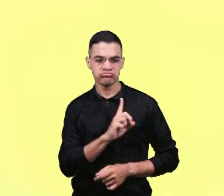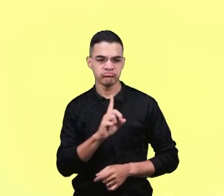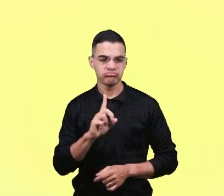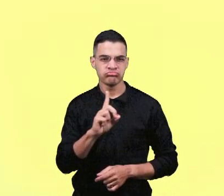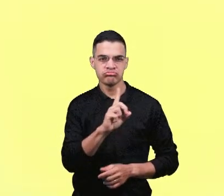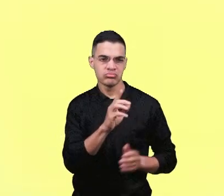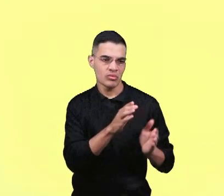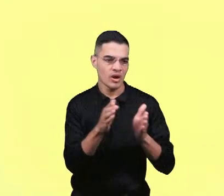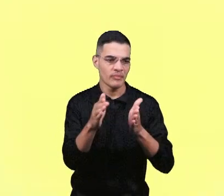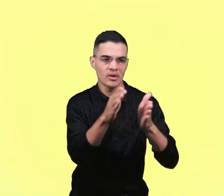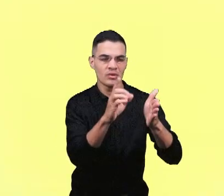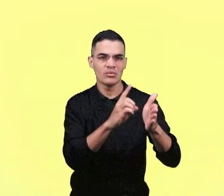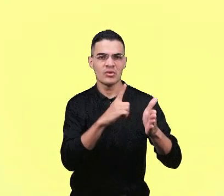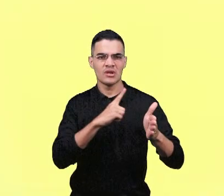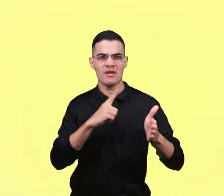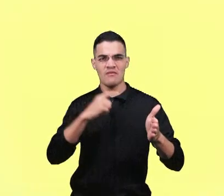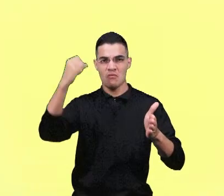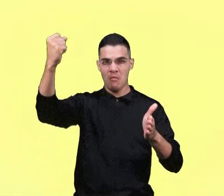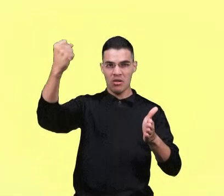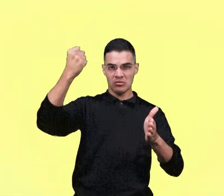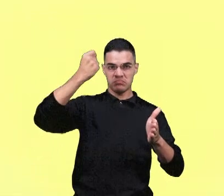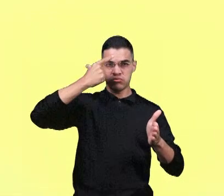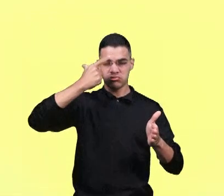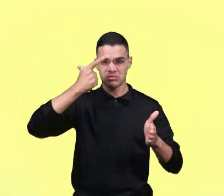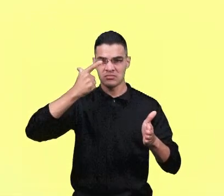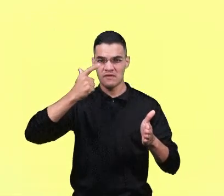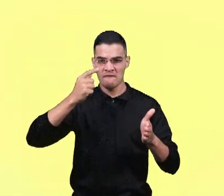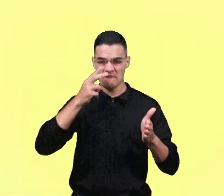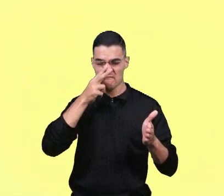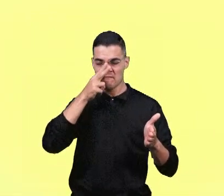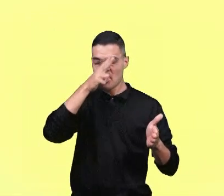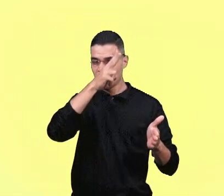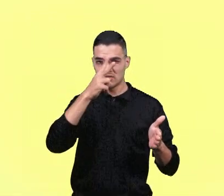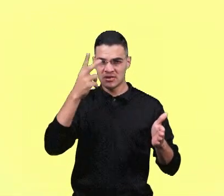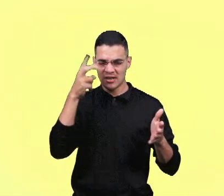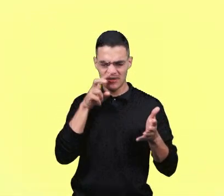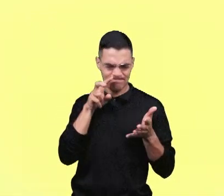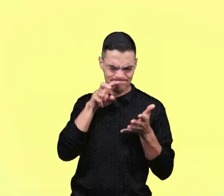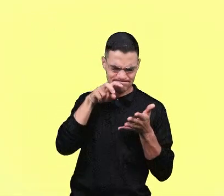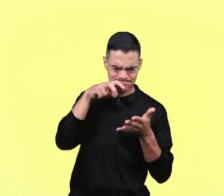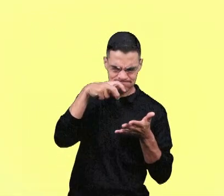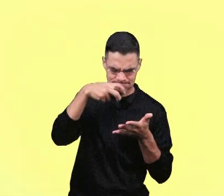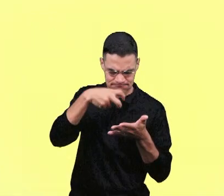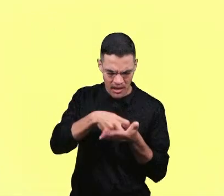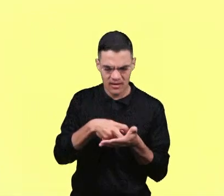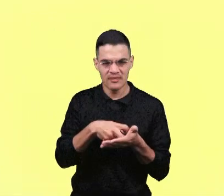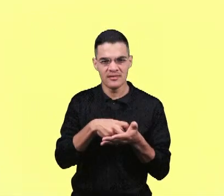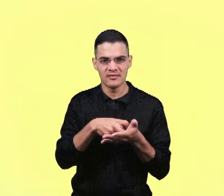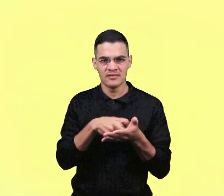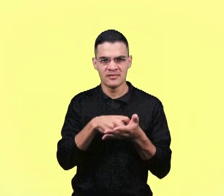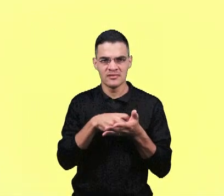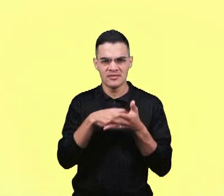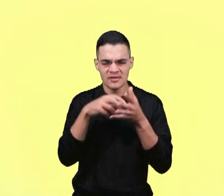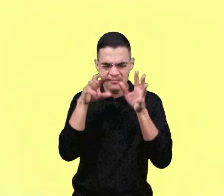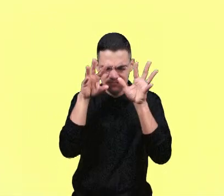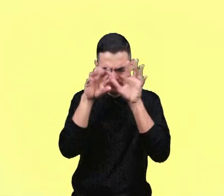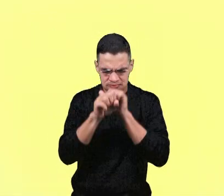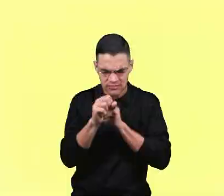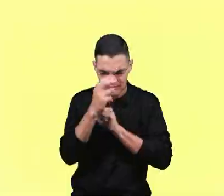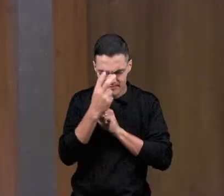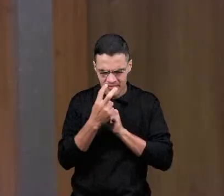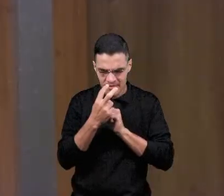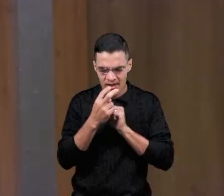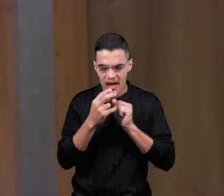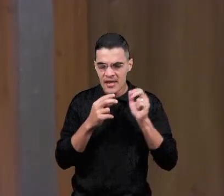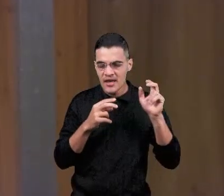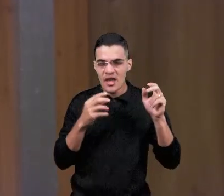une lumière forte a brillé sur lui. Cette forte lumière a répondu sur lui. Il est tombé par terre parce qu'il a entendu la